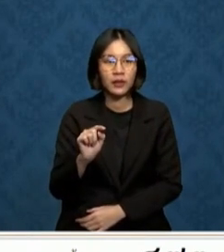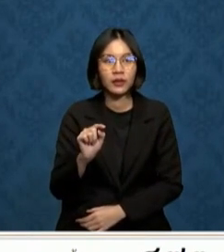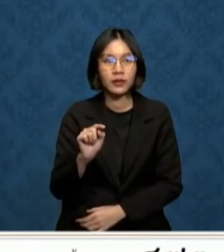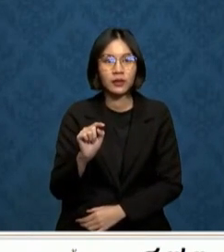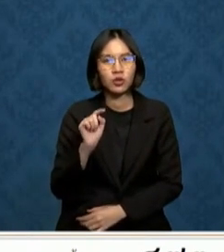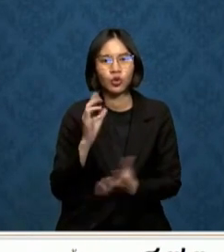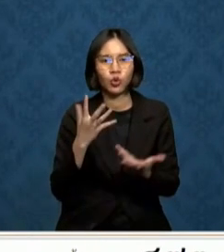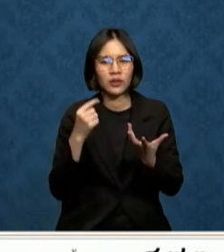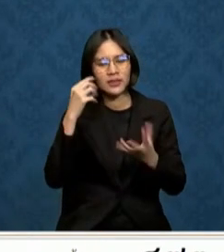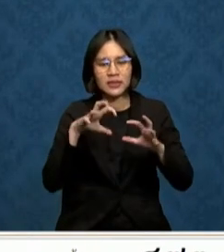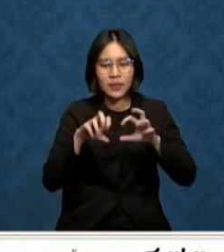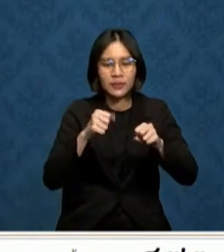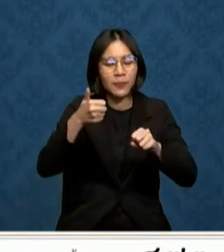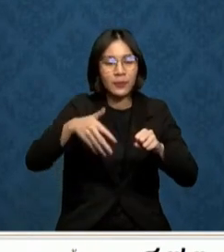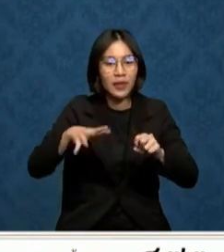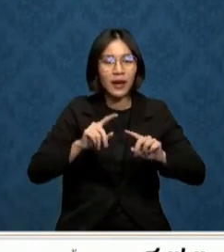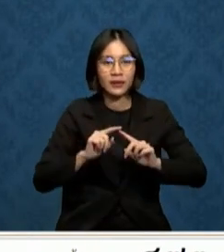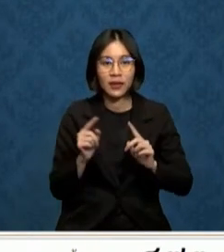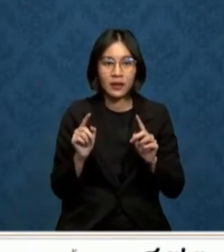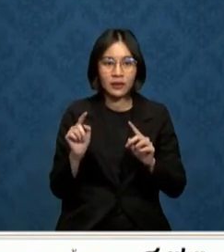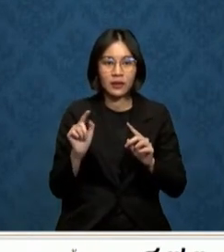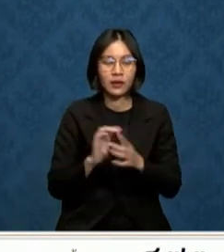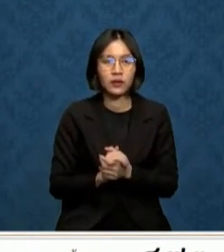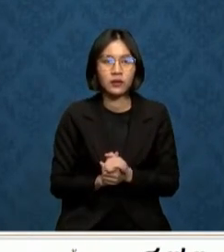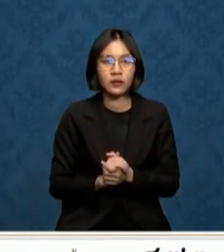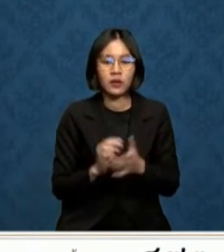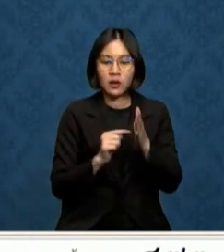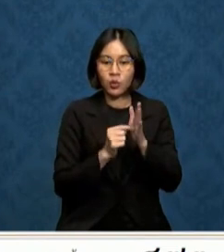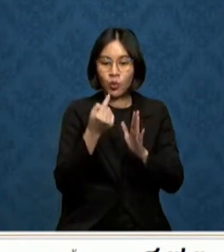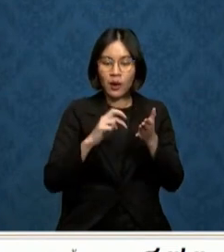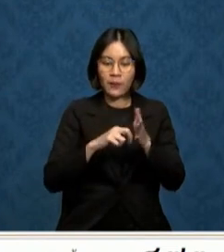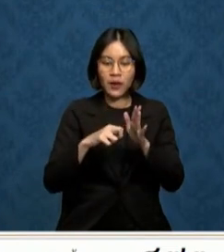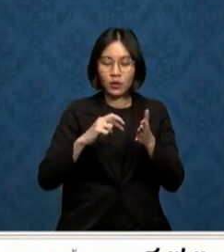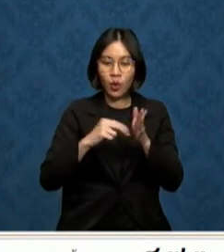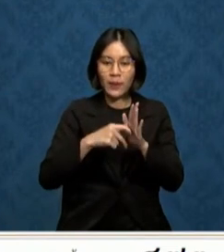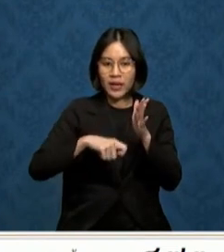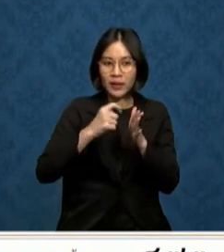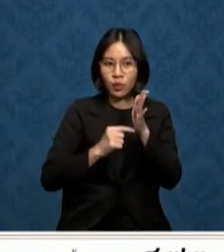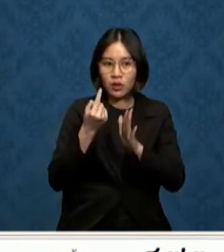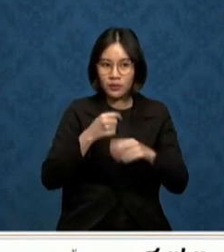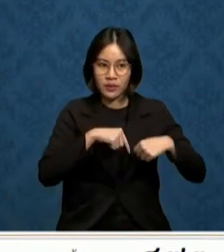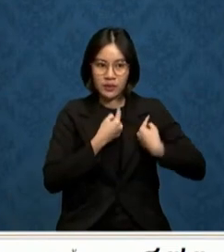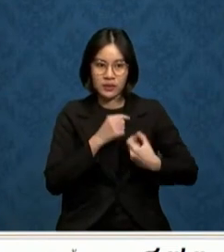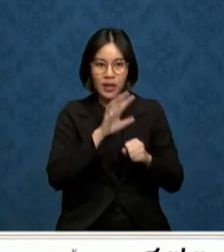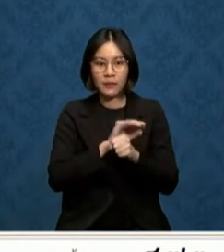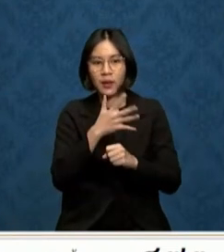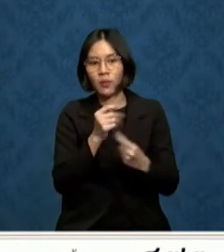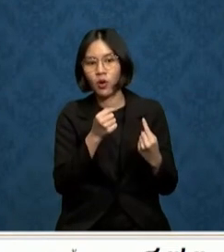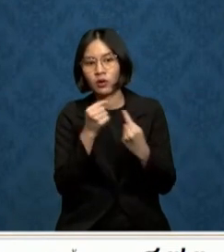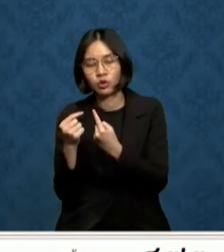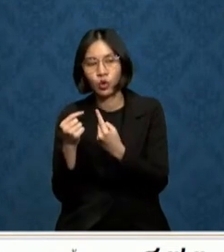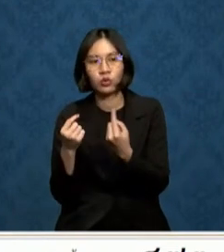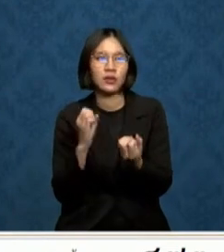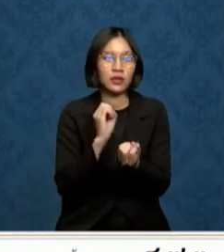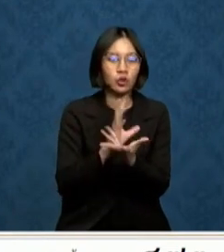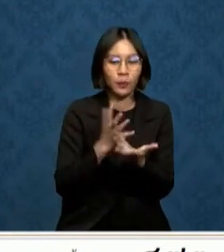ามธรรมแต่มันจะเป็นบ่อเกิดของความไม่พอใจของการที่จะนำไปสู่ความรุนแรงหลัก